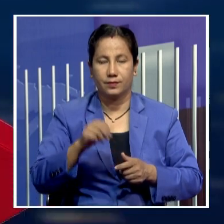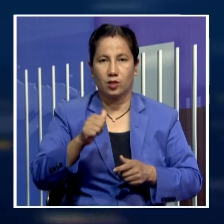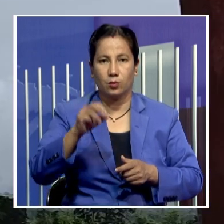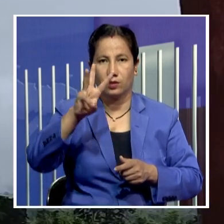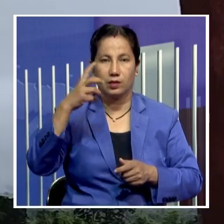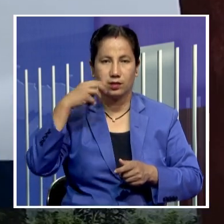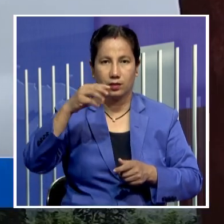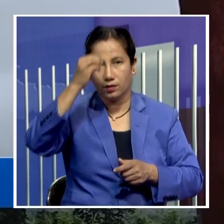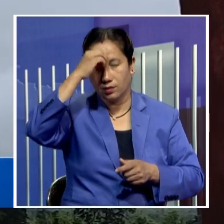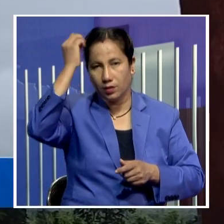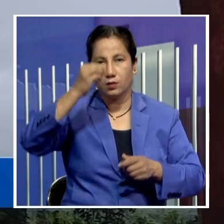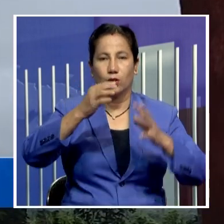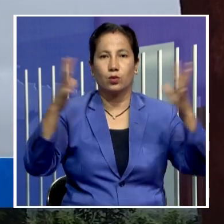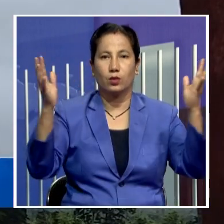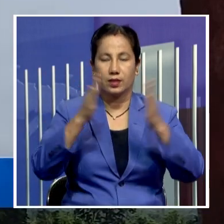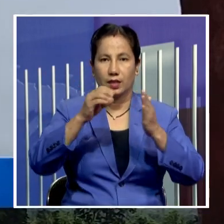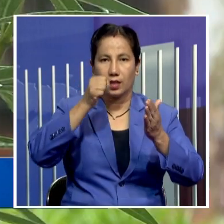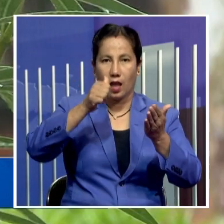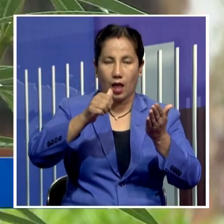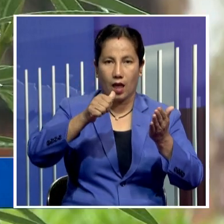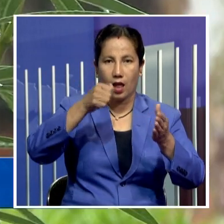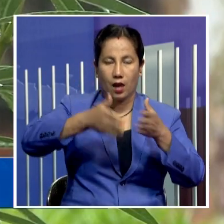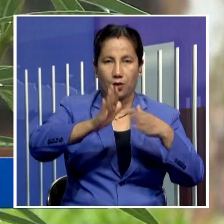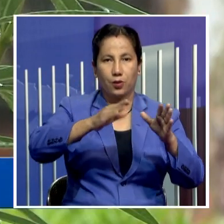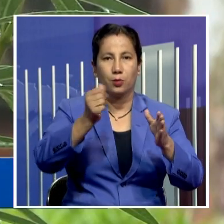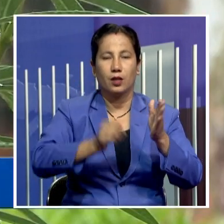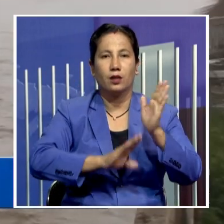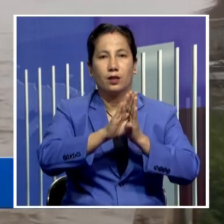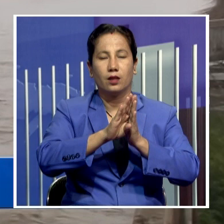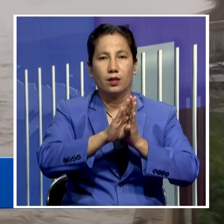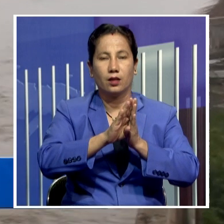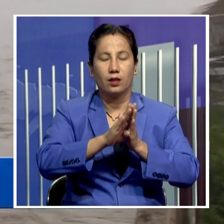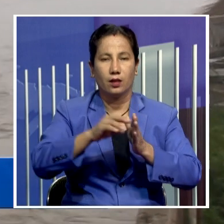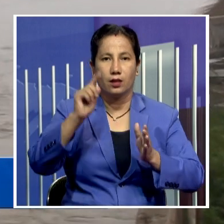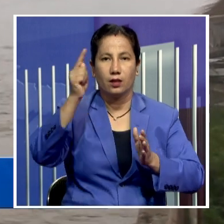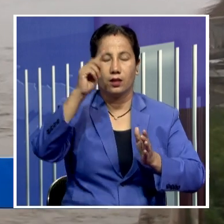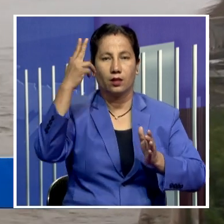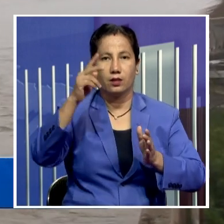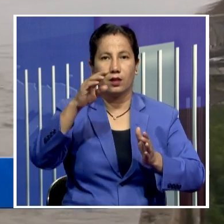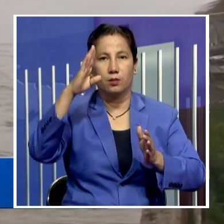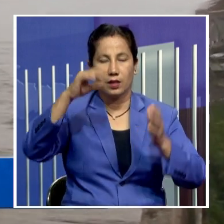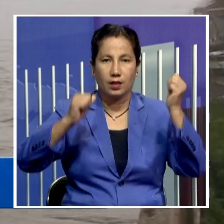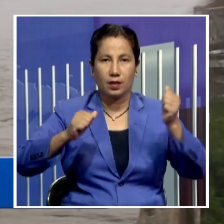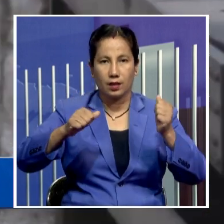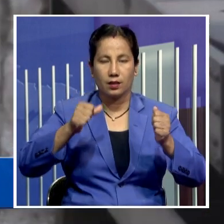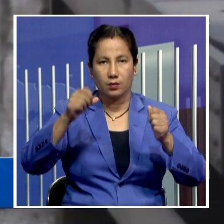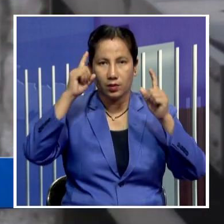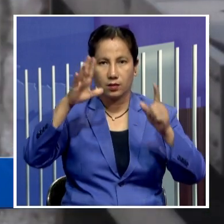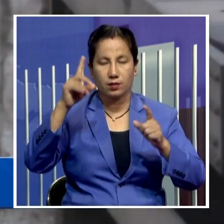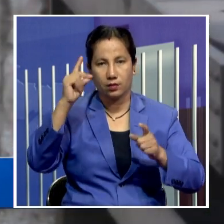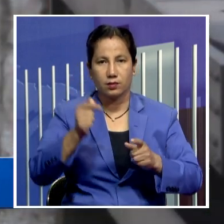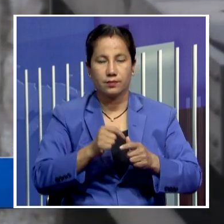अबका तीन दिन पश्चिमी भेगका ठूला साना नदीको जलसतह बढ्ने। बबई, नारायणी, कर्णाली, महाकाली लगायत नदी क्षेत्रमा सतर्कता